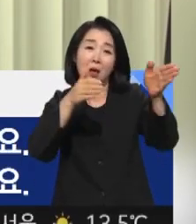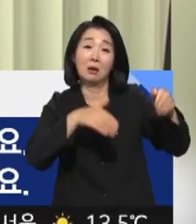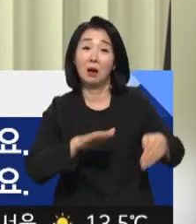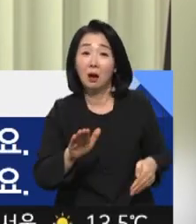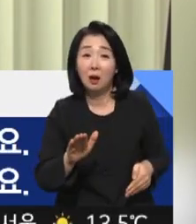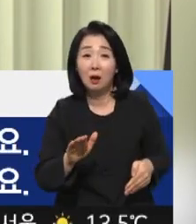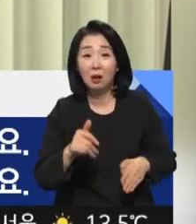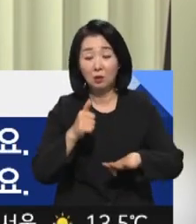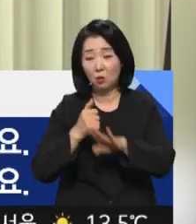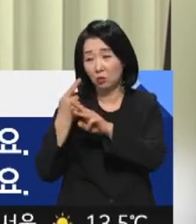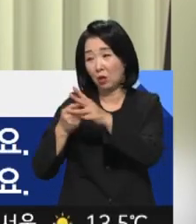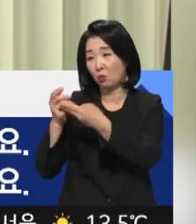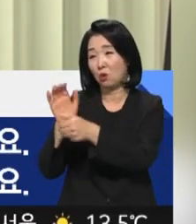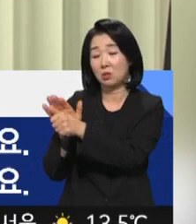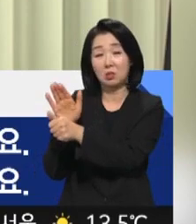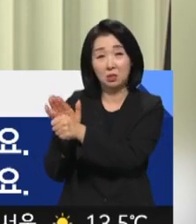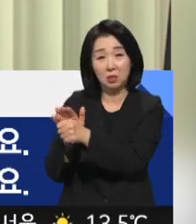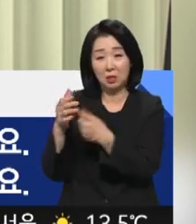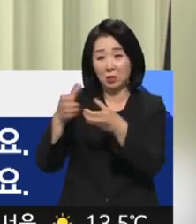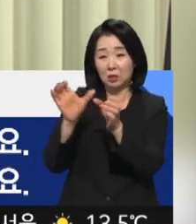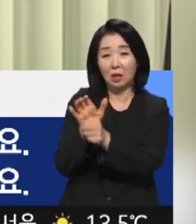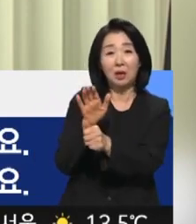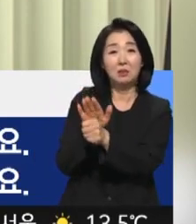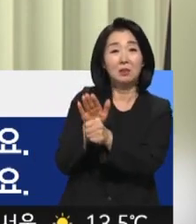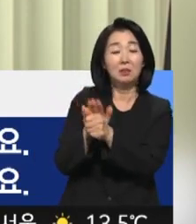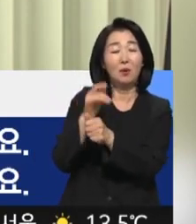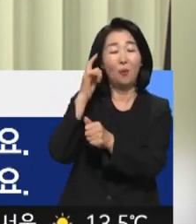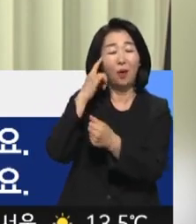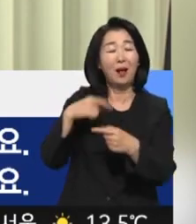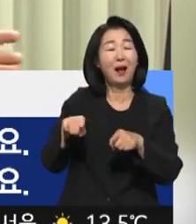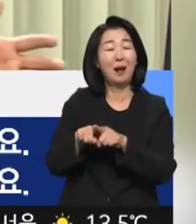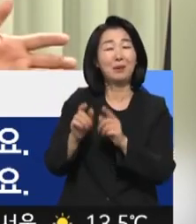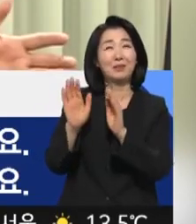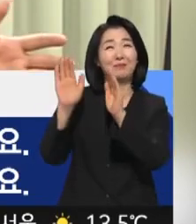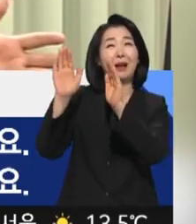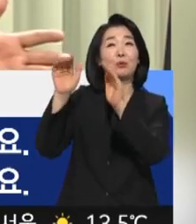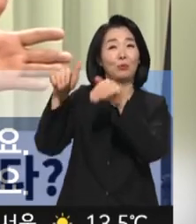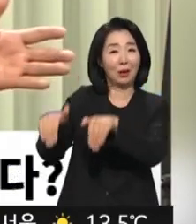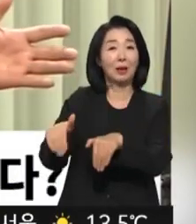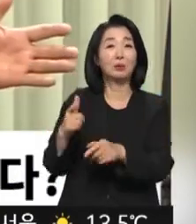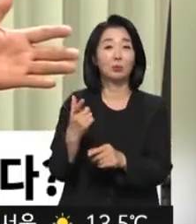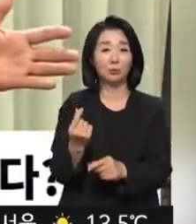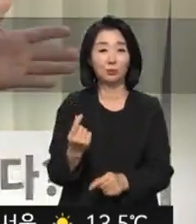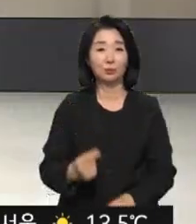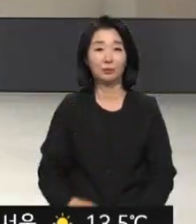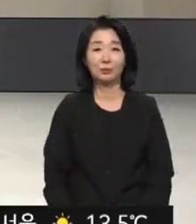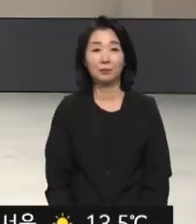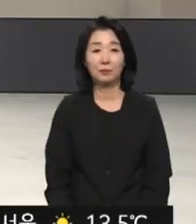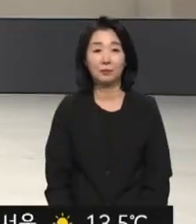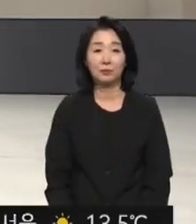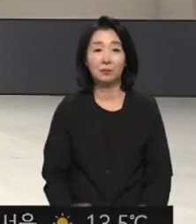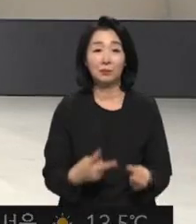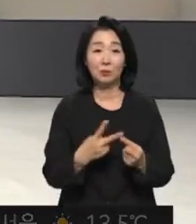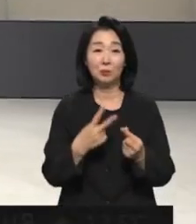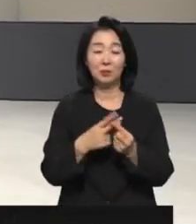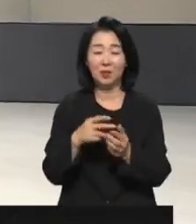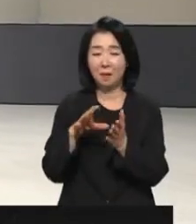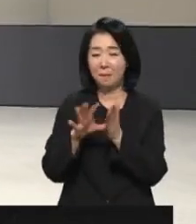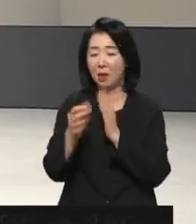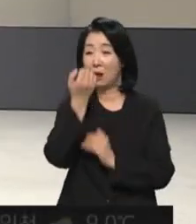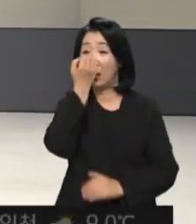대통령 지지율하고 당의 지지율이 같이 이제는 계속 가는 거예요. 두 번째 픽은